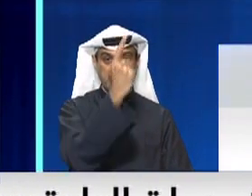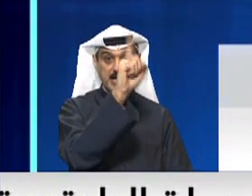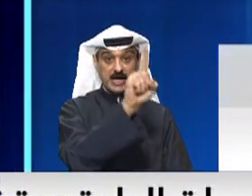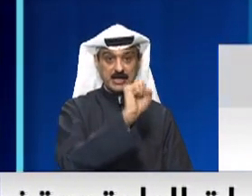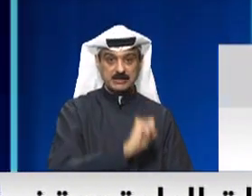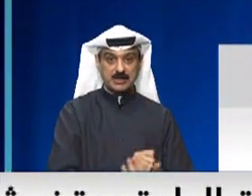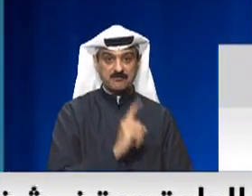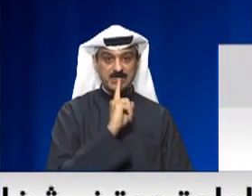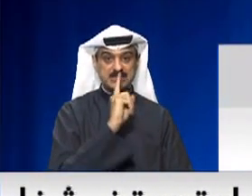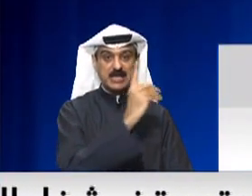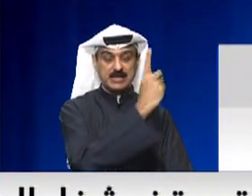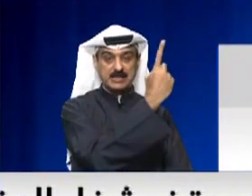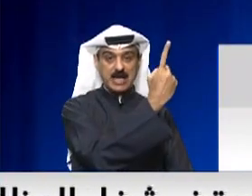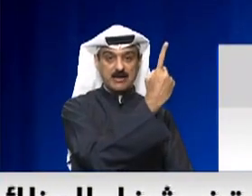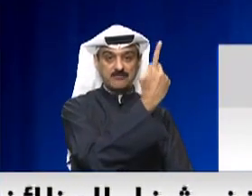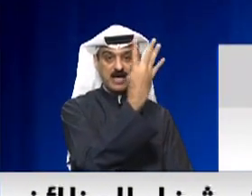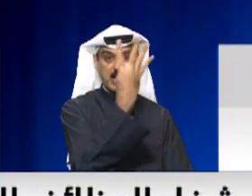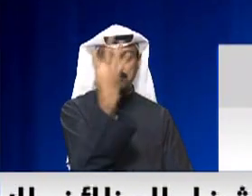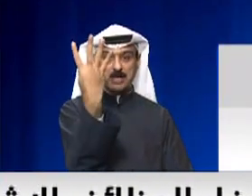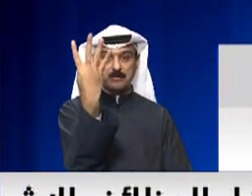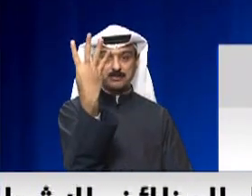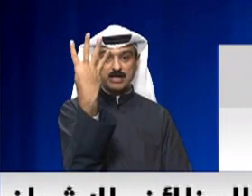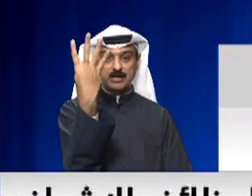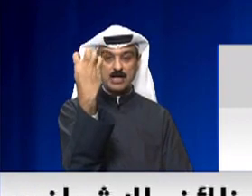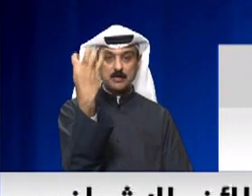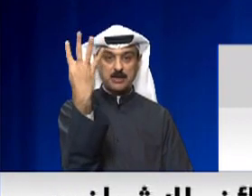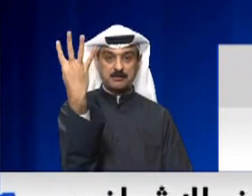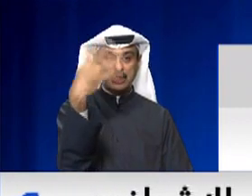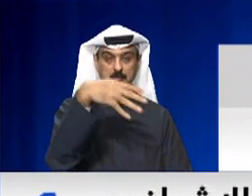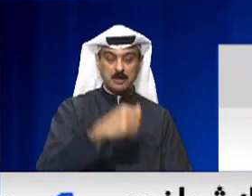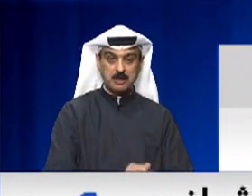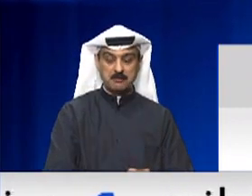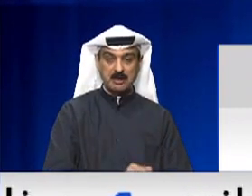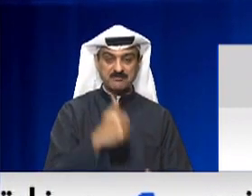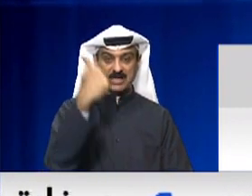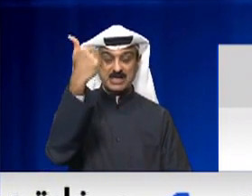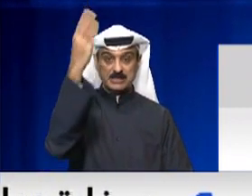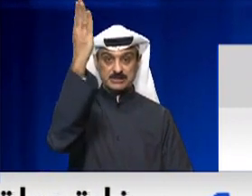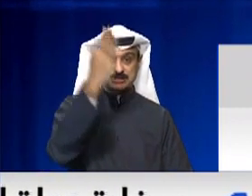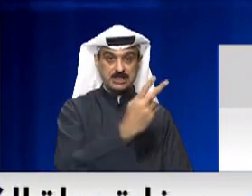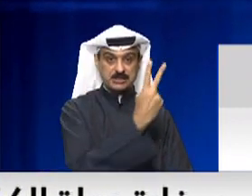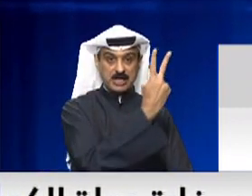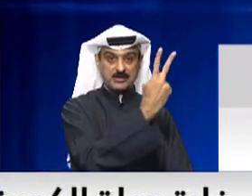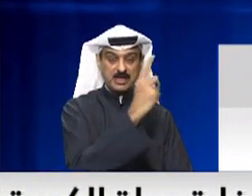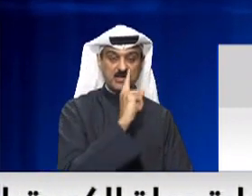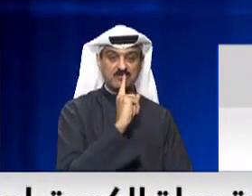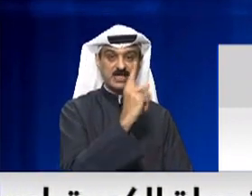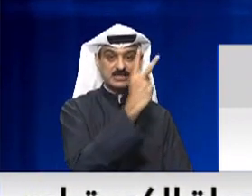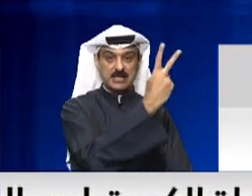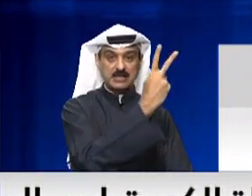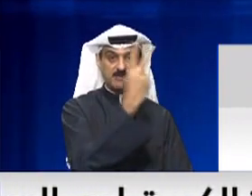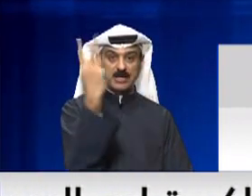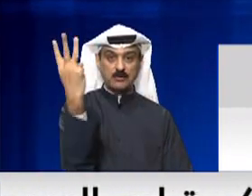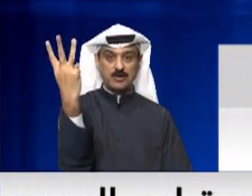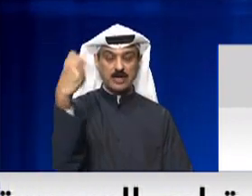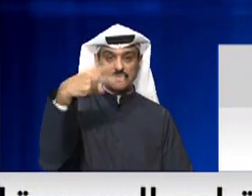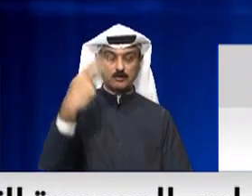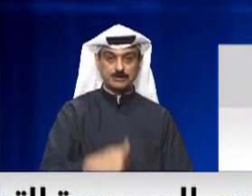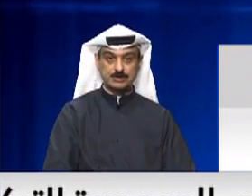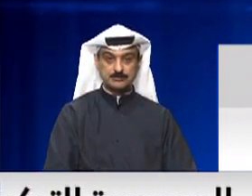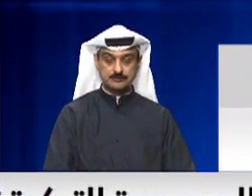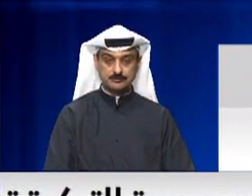1444 هجريه الموافقه السادس من فبراير عام 2023 ميلاديه